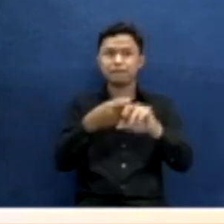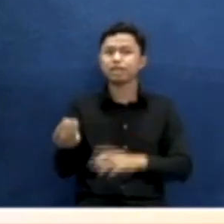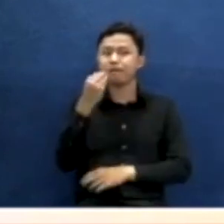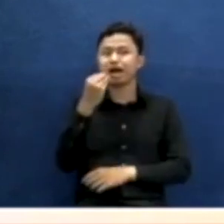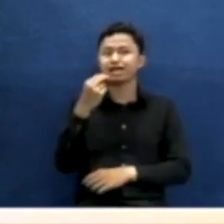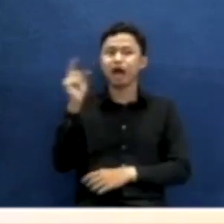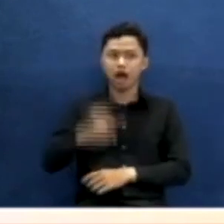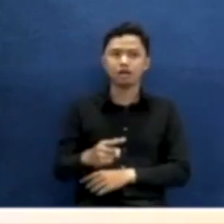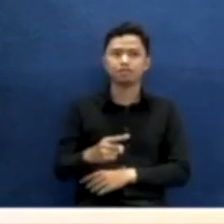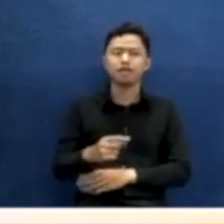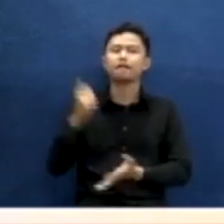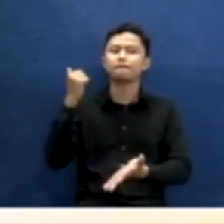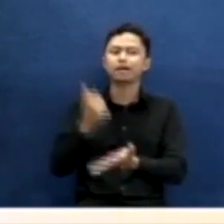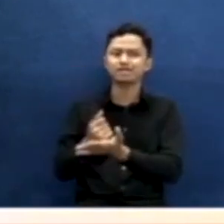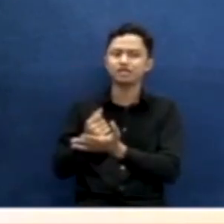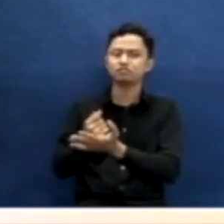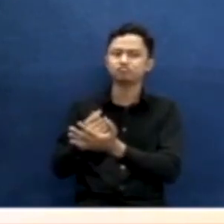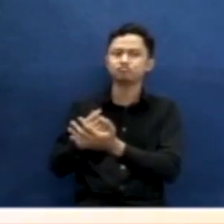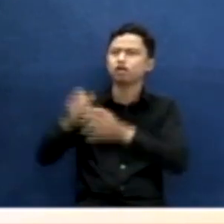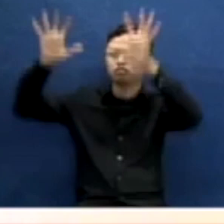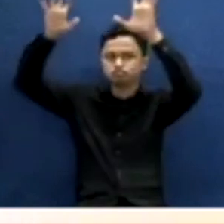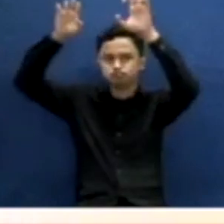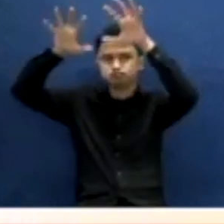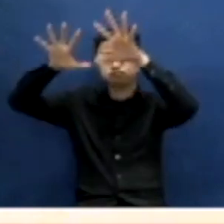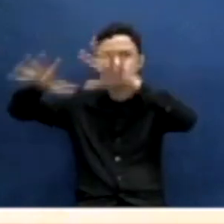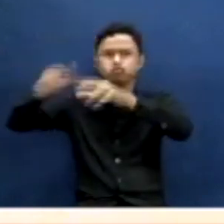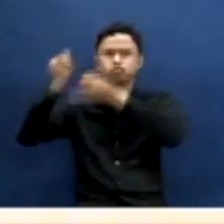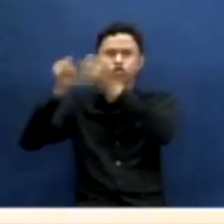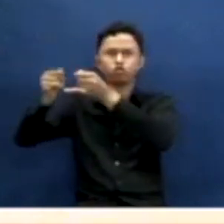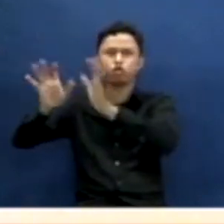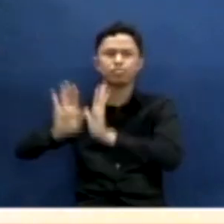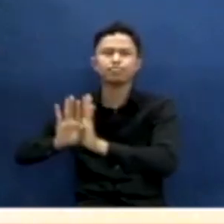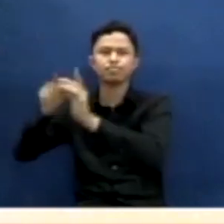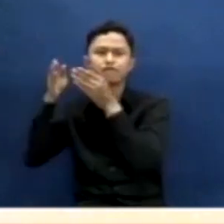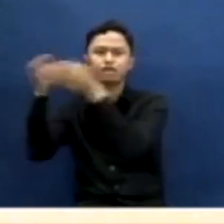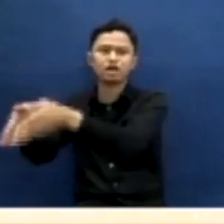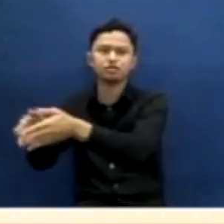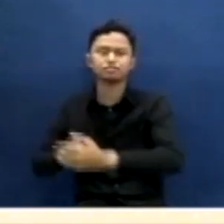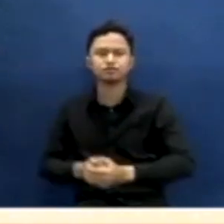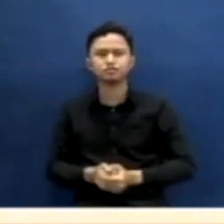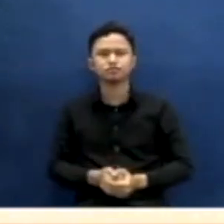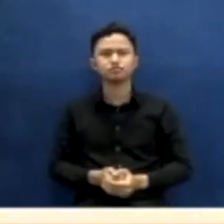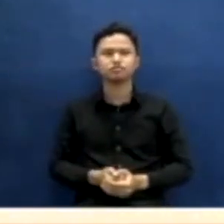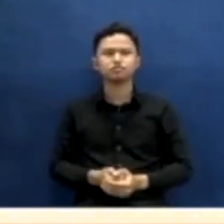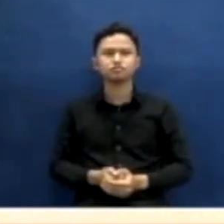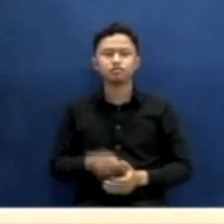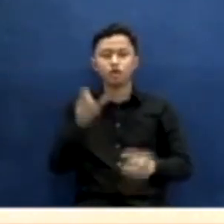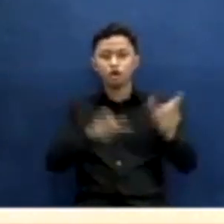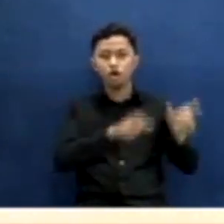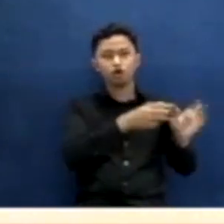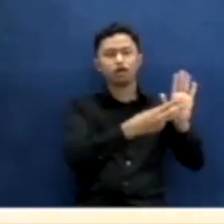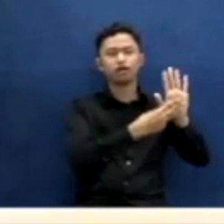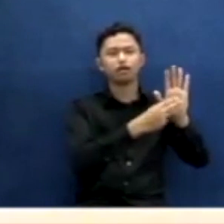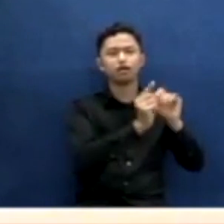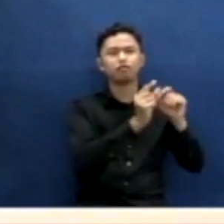halburukakanterjadipada teman-temanmereka.Kemudianmerekamenciptakannarasi, merekamembuatberita.Merekadatangdanberdialog dengan